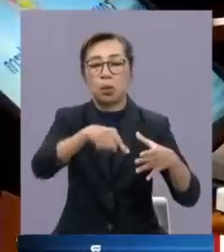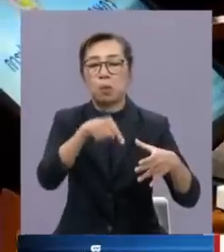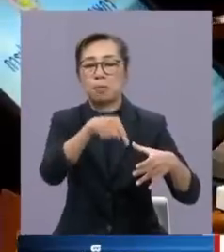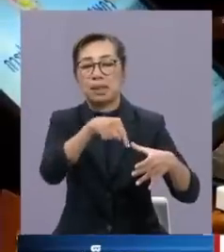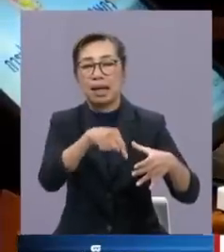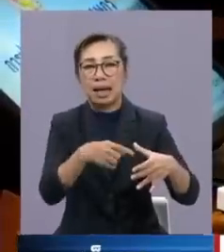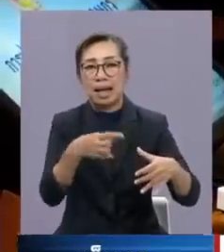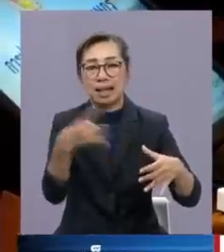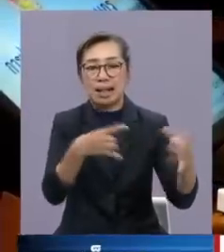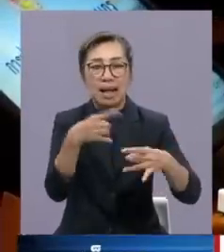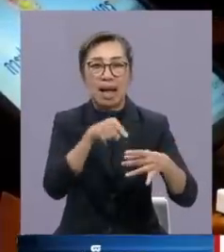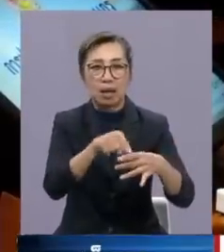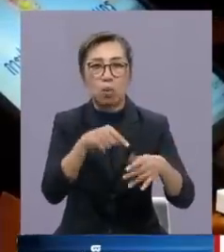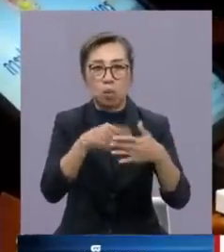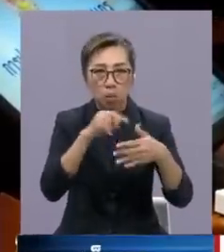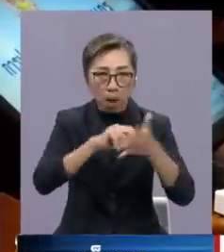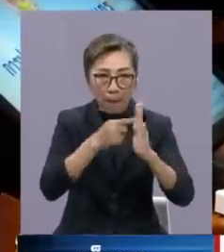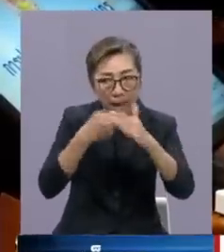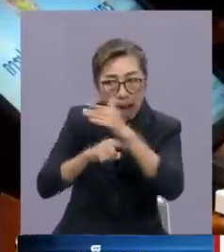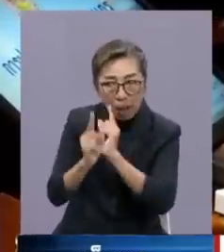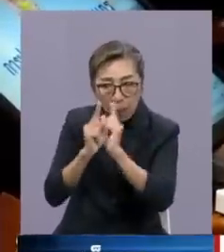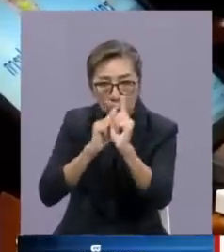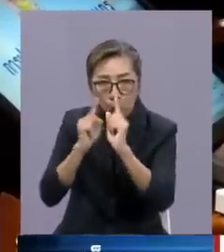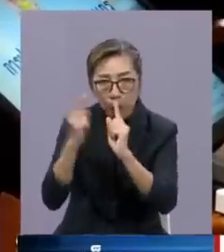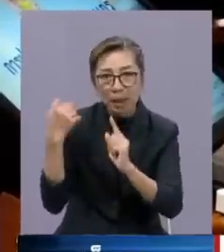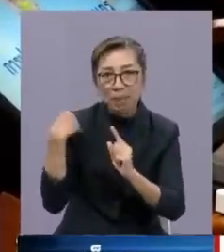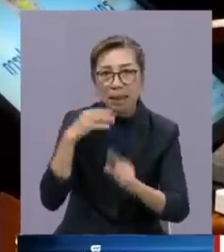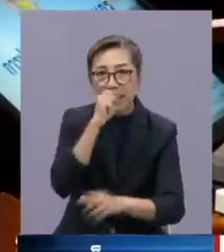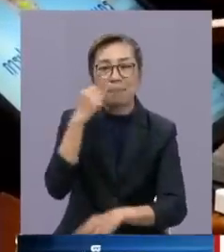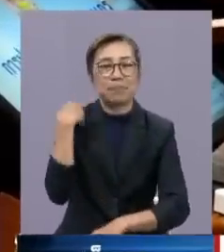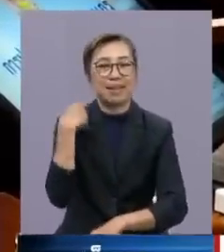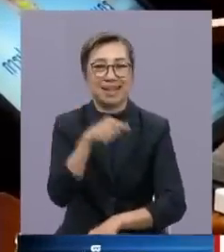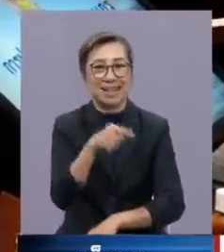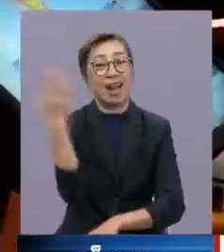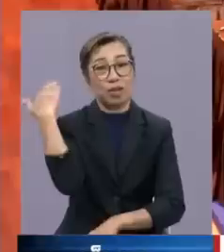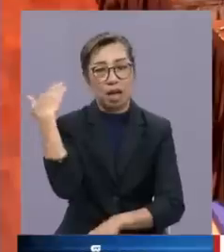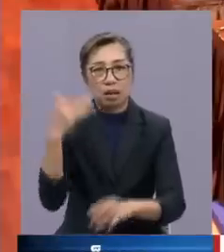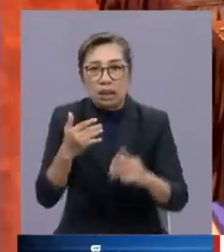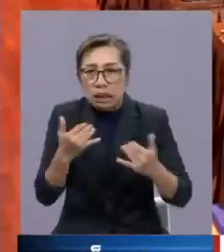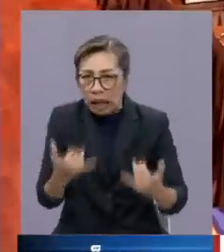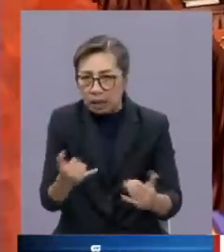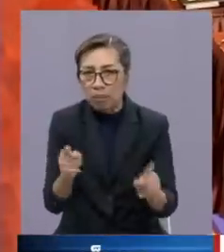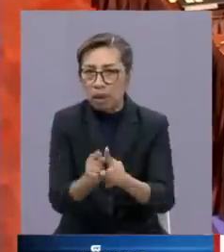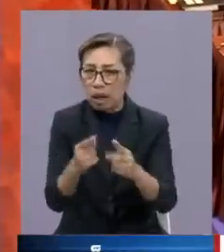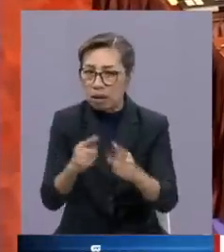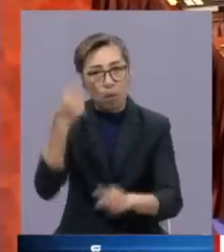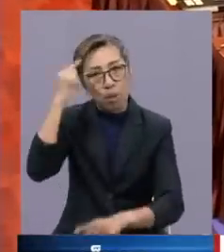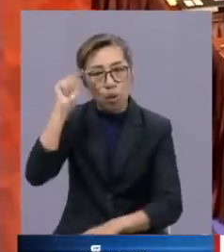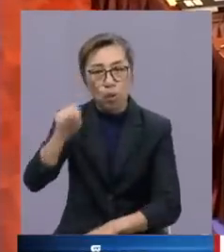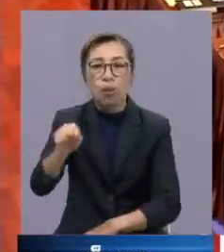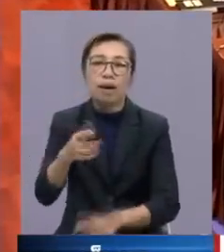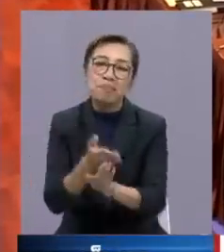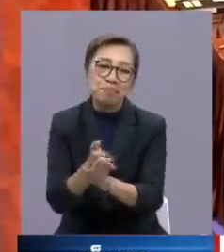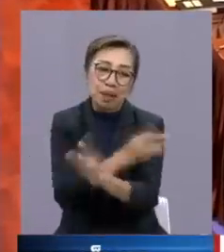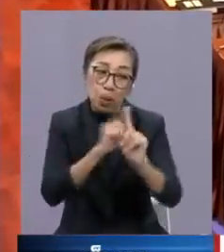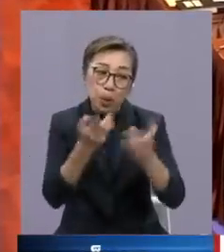สะท้อนเกมลับดีลลึกที่เกิดขึ้นทั้งสองครัวครั้งนี้ก็อาจจะซ้ำรอยหรือไม่แม้ตกลงกันมายังไงเนี่ย